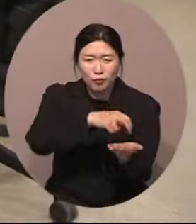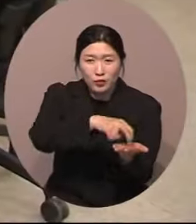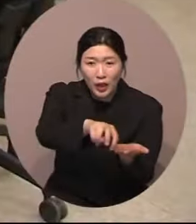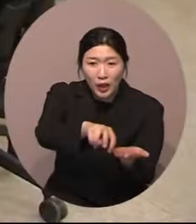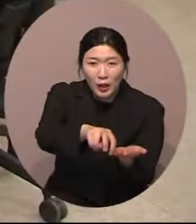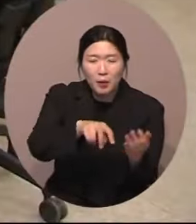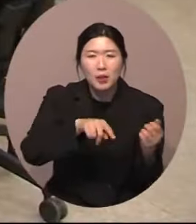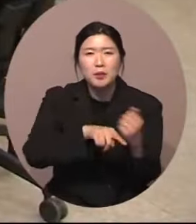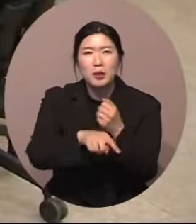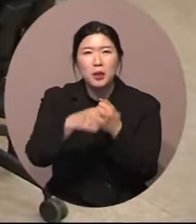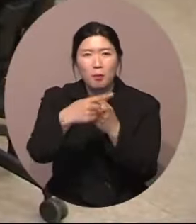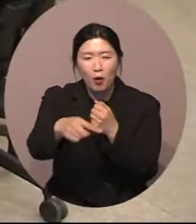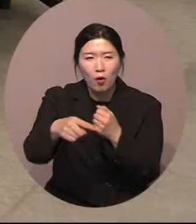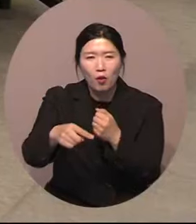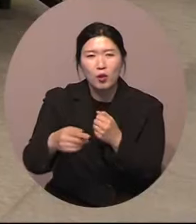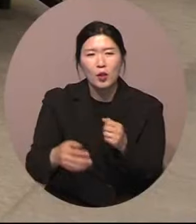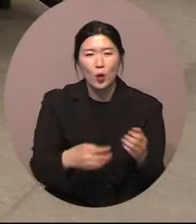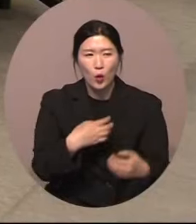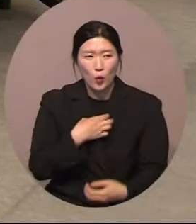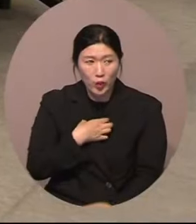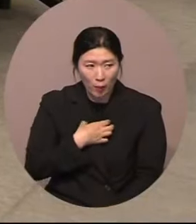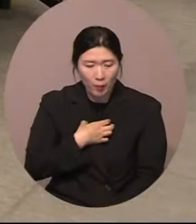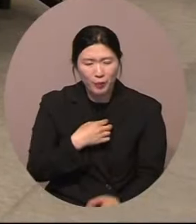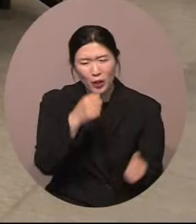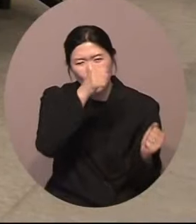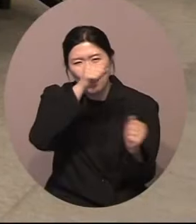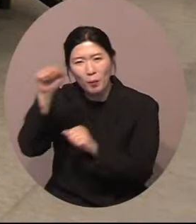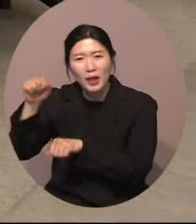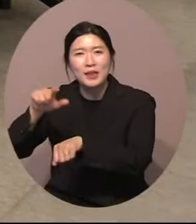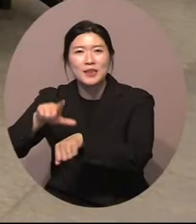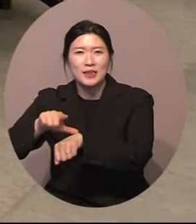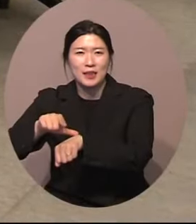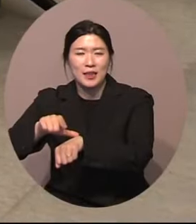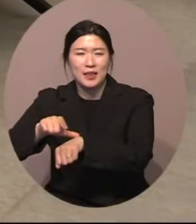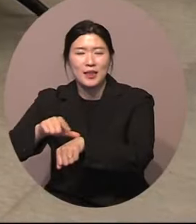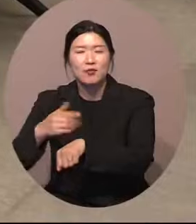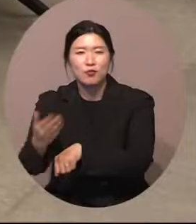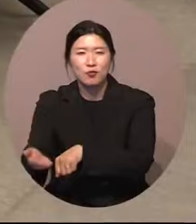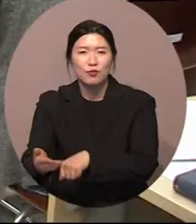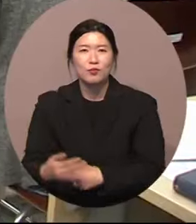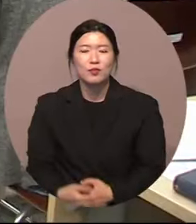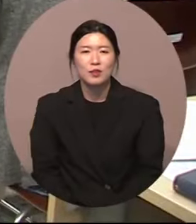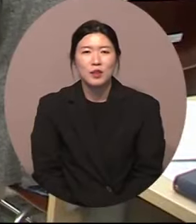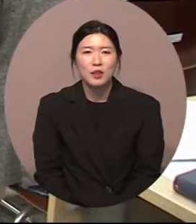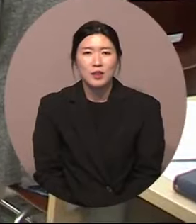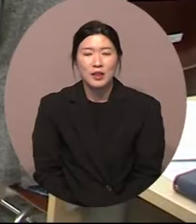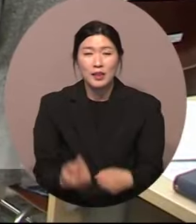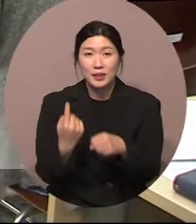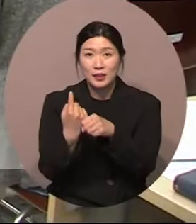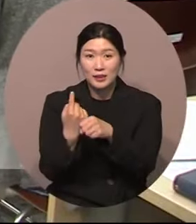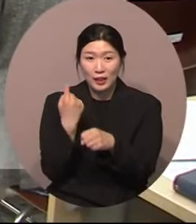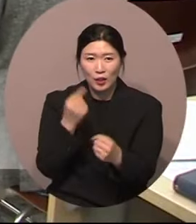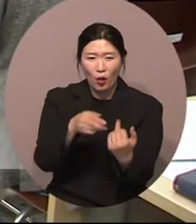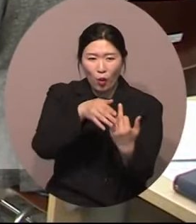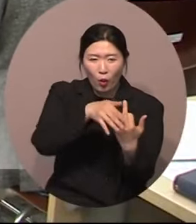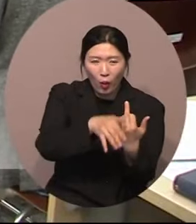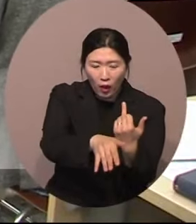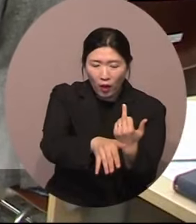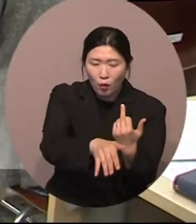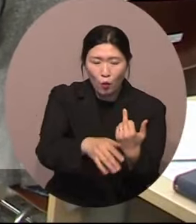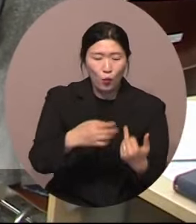한시간 가량 소요되 그만큼 대피할 시간을 버는 겁니다 지난해 산사태 위험 지역이 아닌